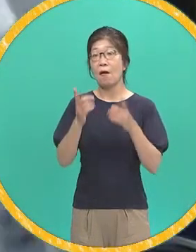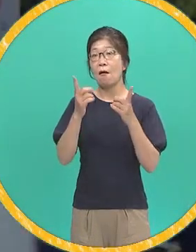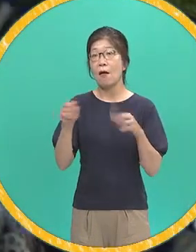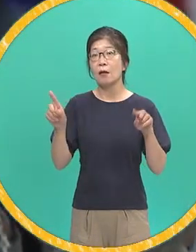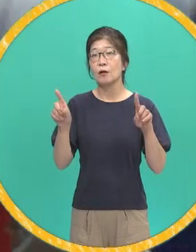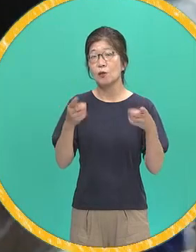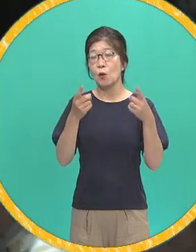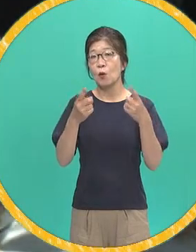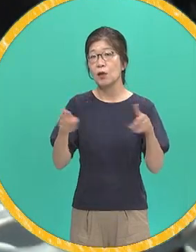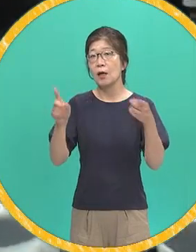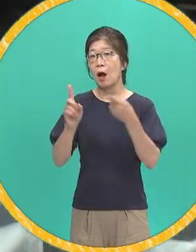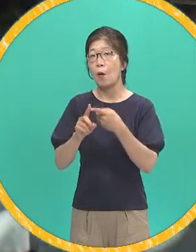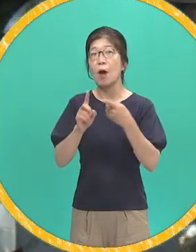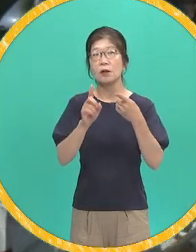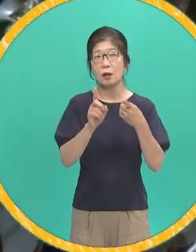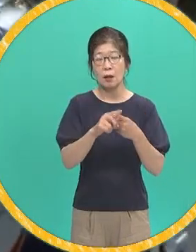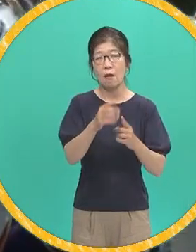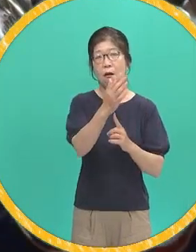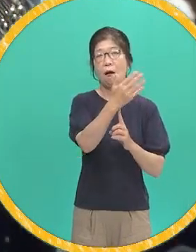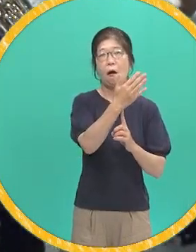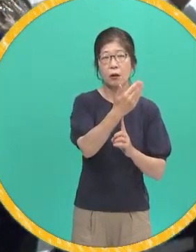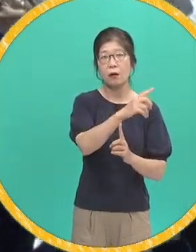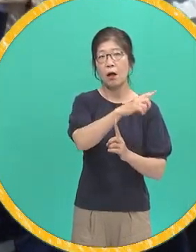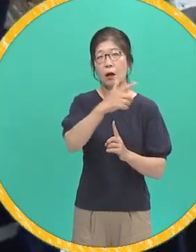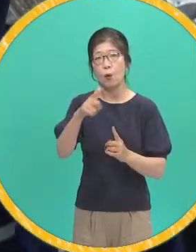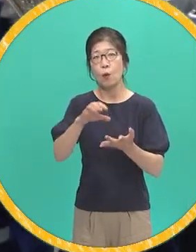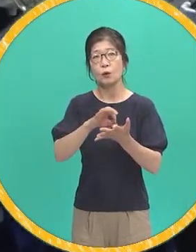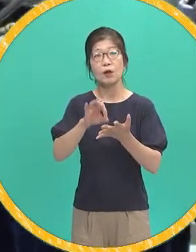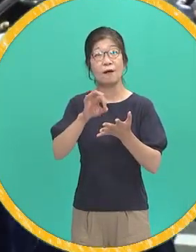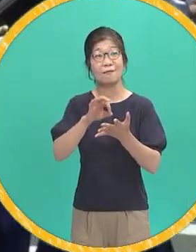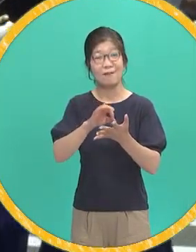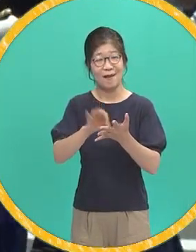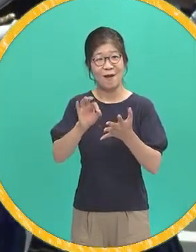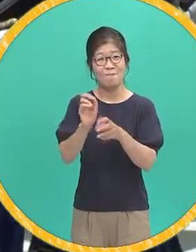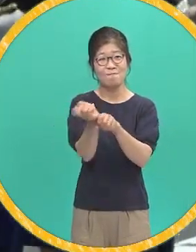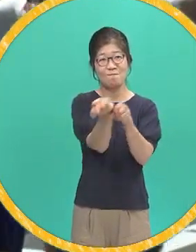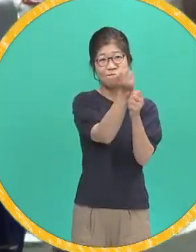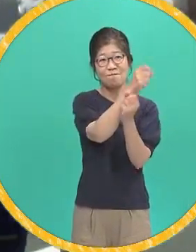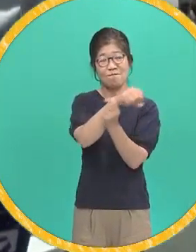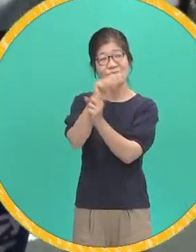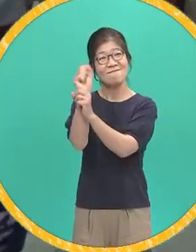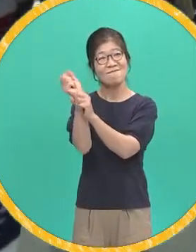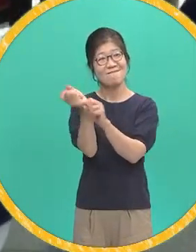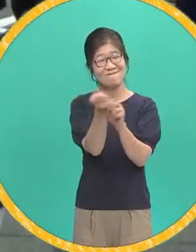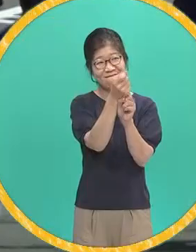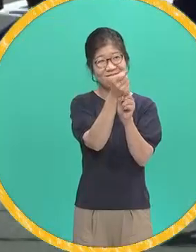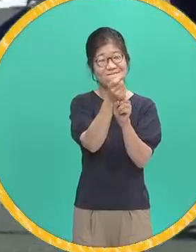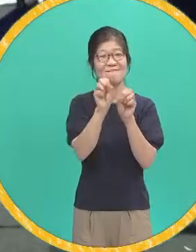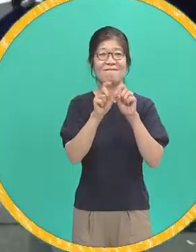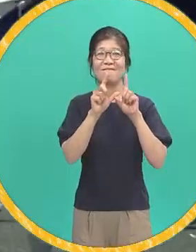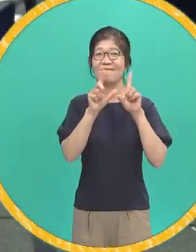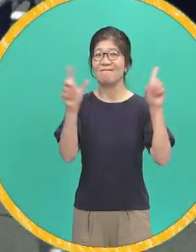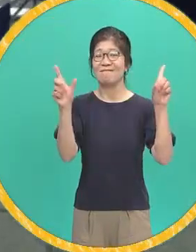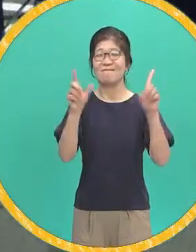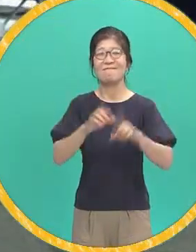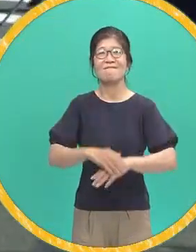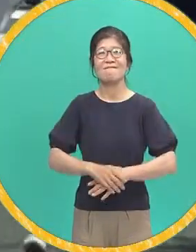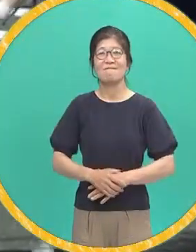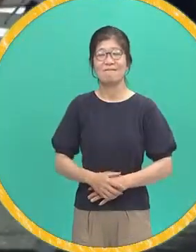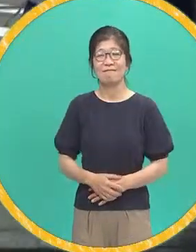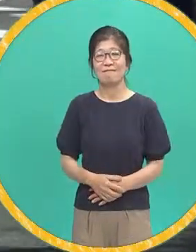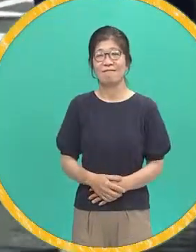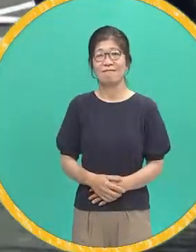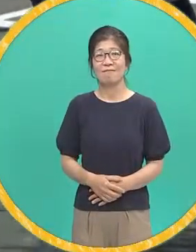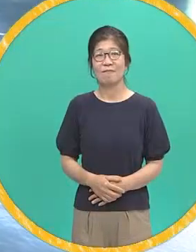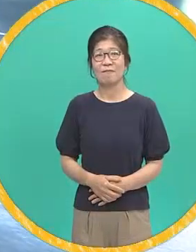演奏隊員の音楽に合わせてフラッグなどを使い息のあった演技で広報活動の一翼を担っています